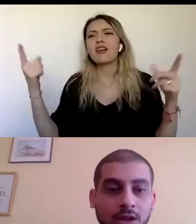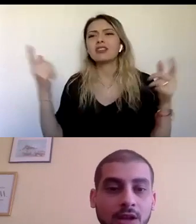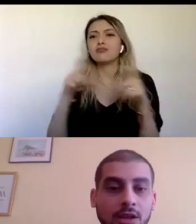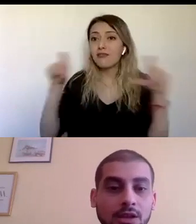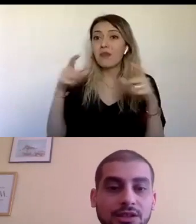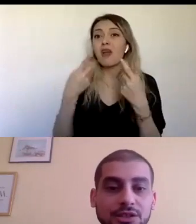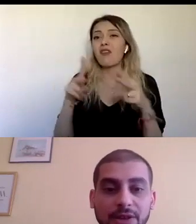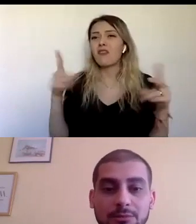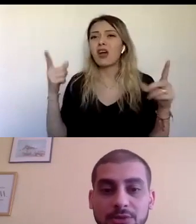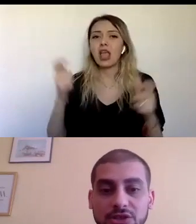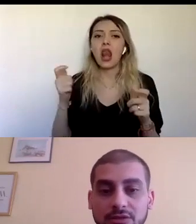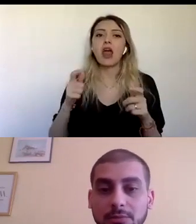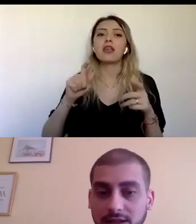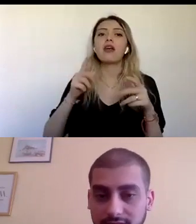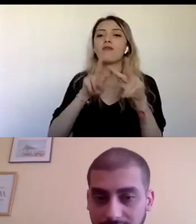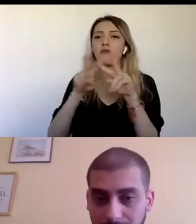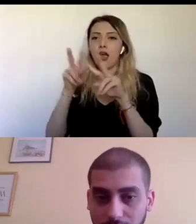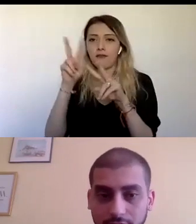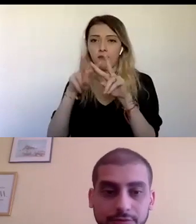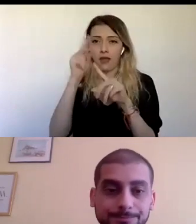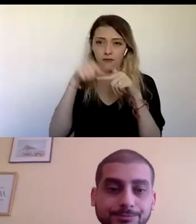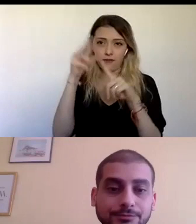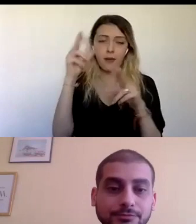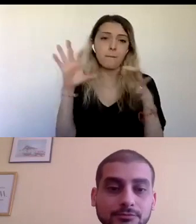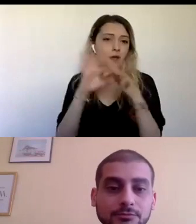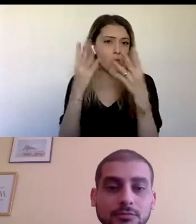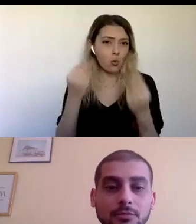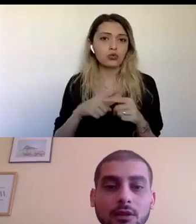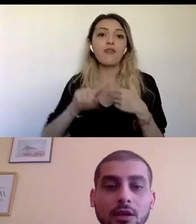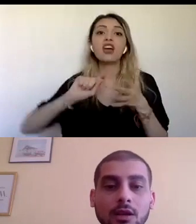yapılıyor. Şifrelenmemiş bağlantılarla yapılıyor.